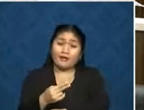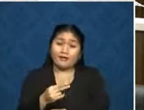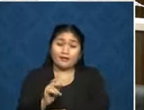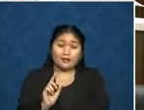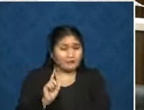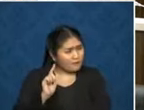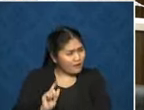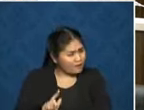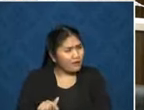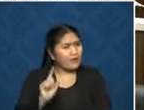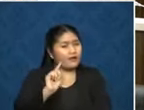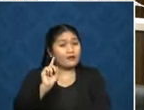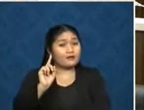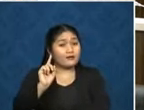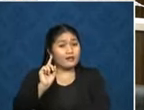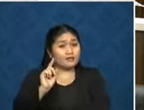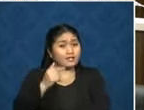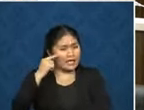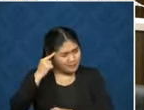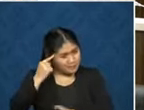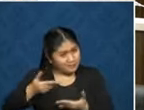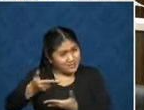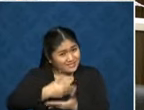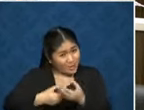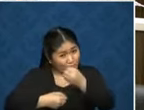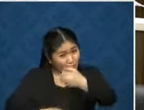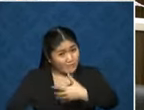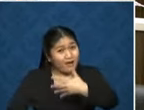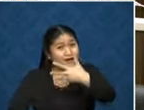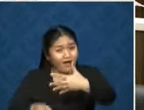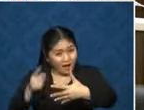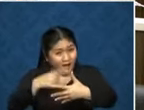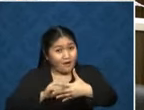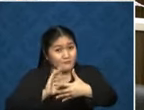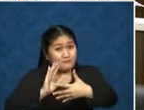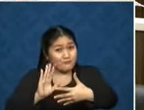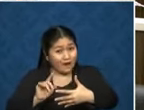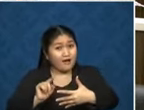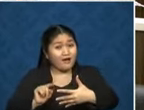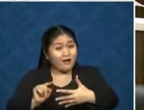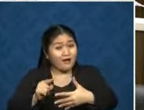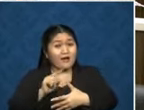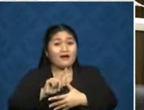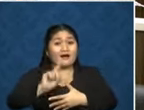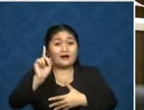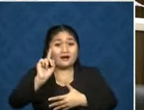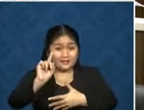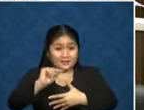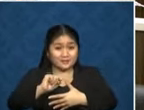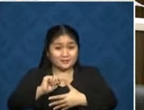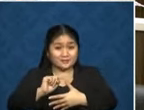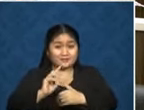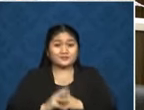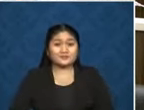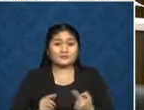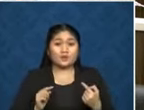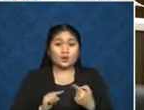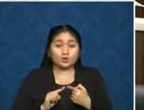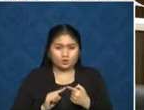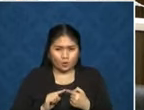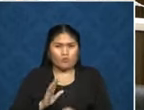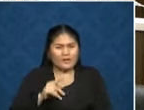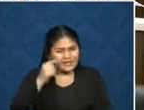กรรมธิการที่จะพิจารณาต่อไปในประมาณ5ประเด็นเรื่องที่จะพูดถึงก็คือเรื่องแรกก็คือเรื่องเพราะว่